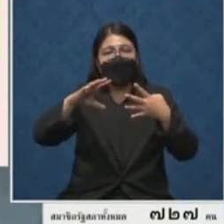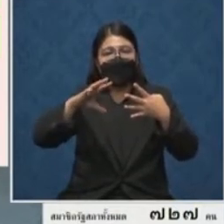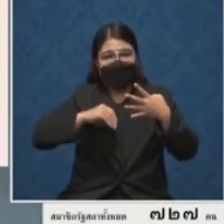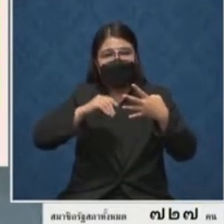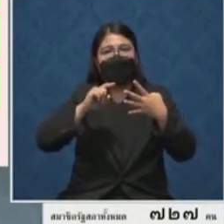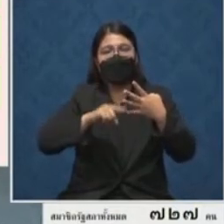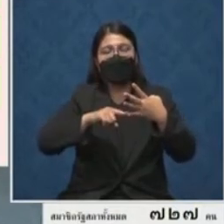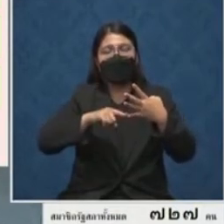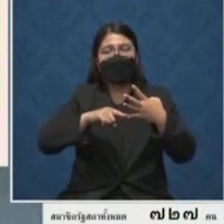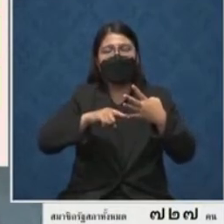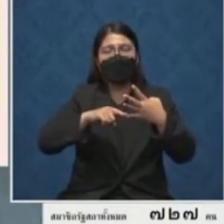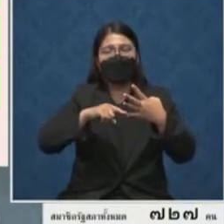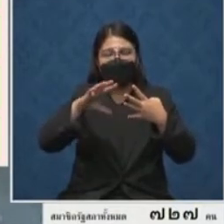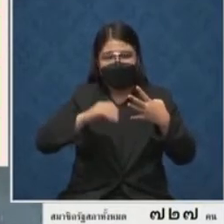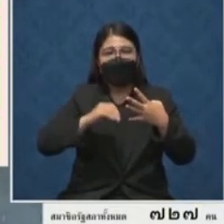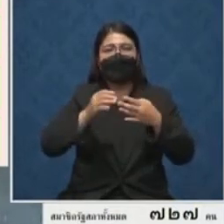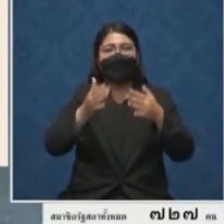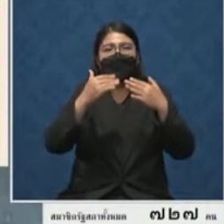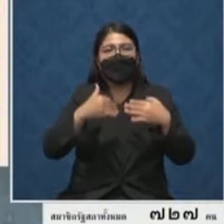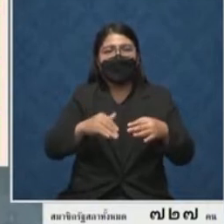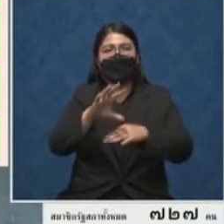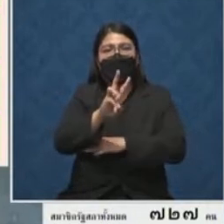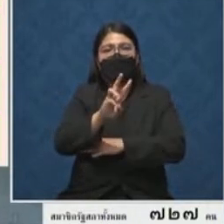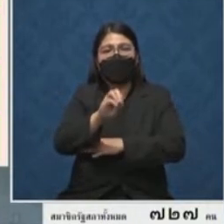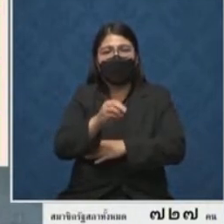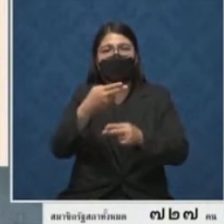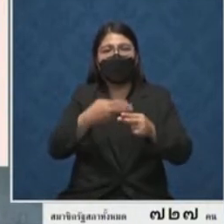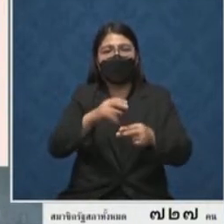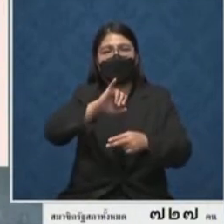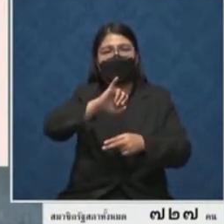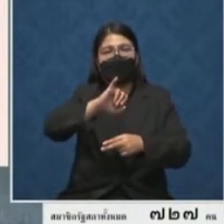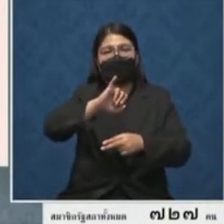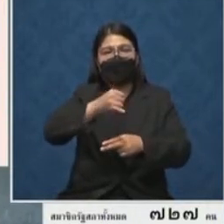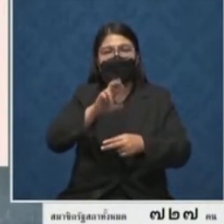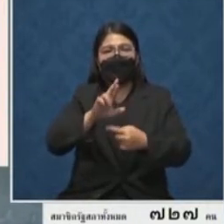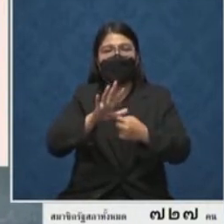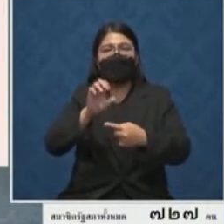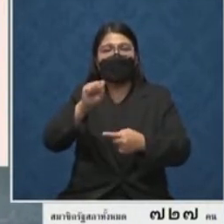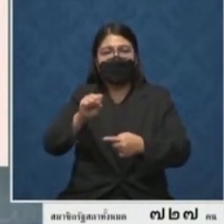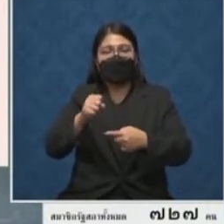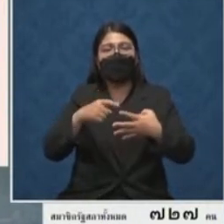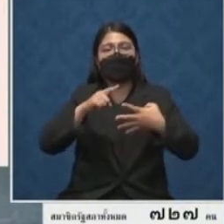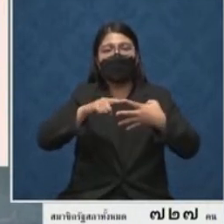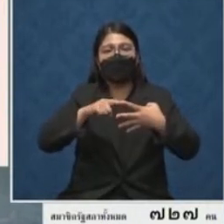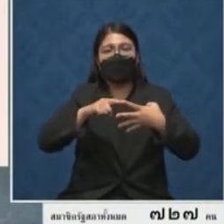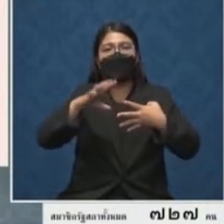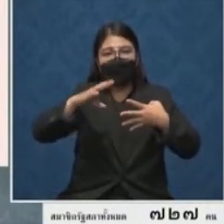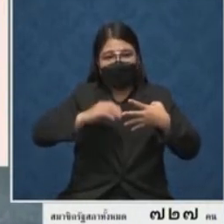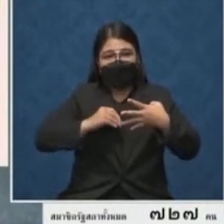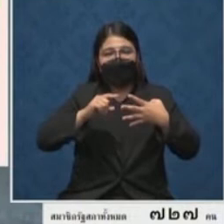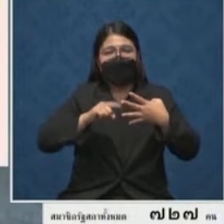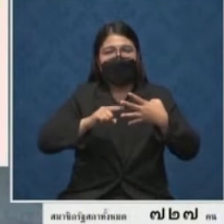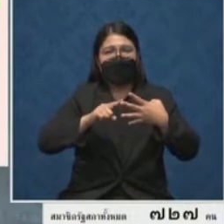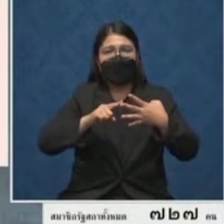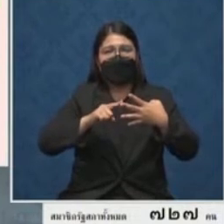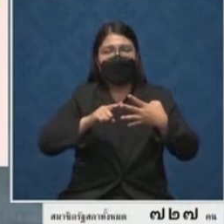การและ4รับหลักการครับ 60นายจลัดคุ้มไข่น้ำ 1รับหลักการ